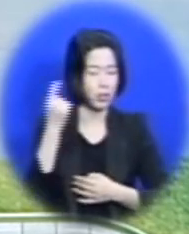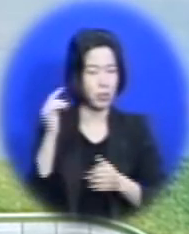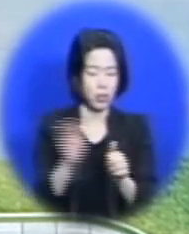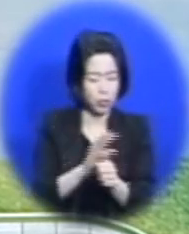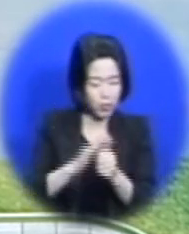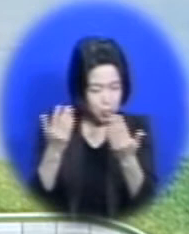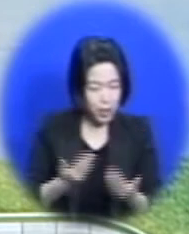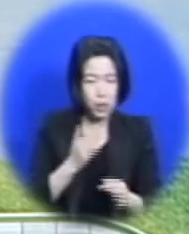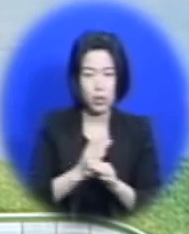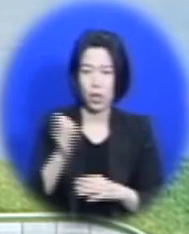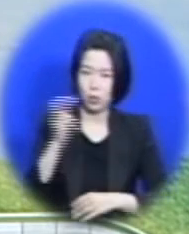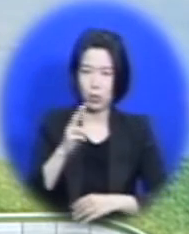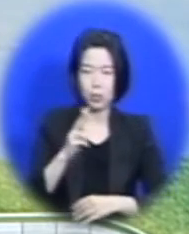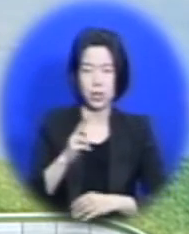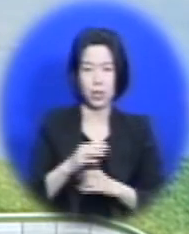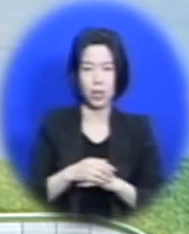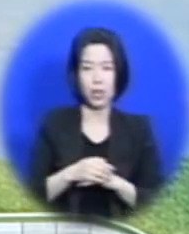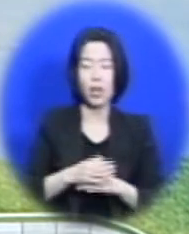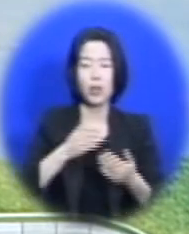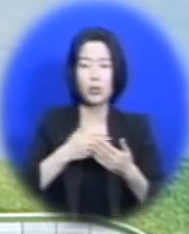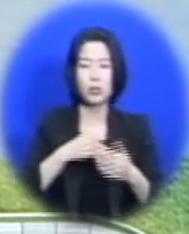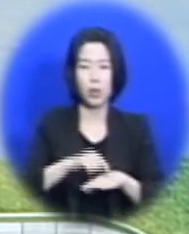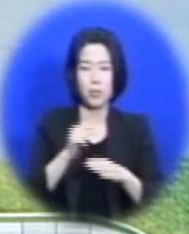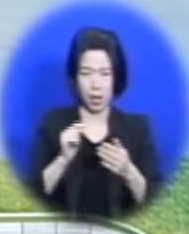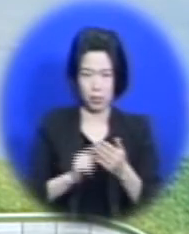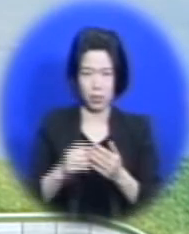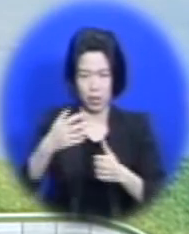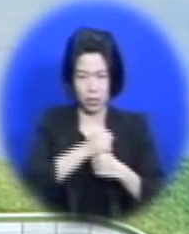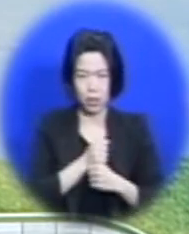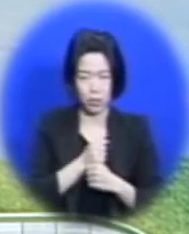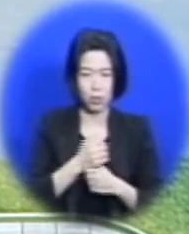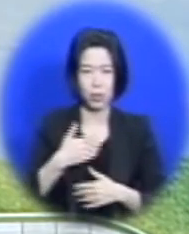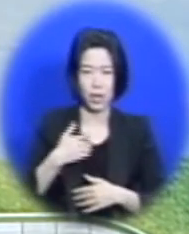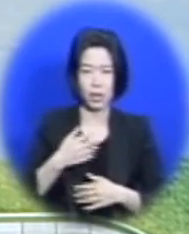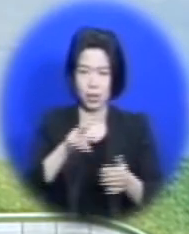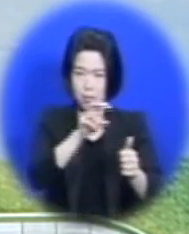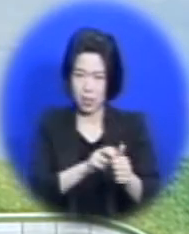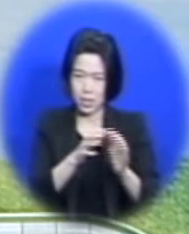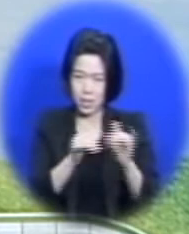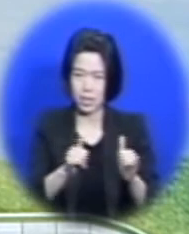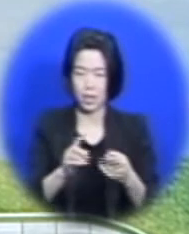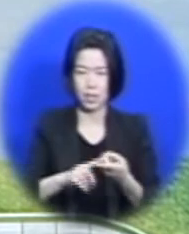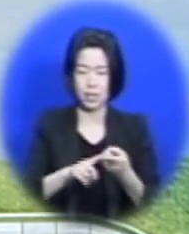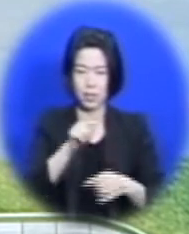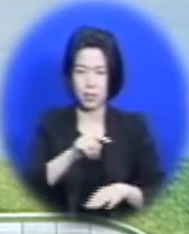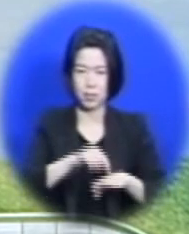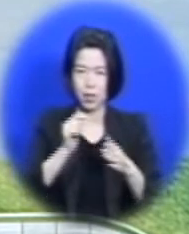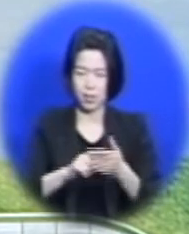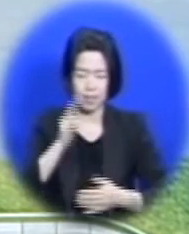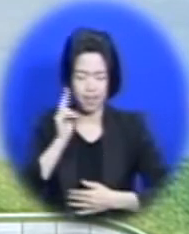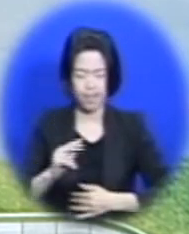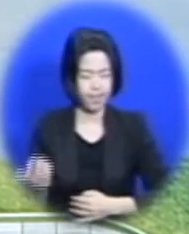받았다가 또 갑자기 두려운 마음이 내 마음을 사로잡고 나를 배신한 자에 대한 그 마음의